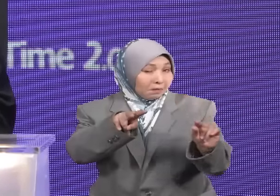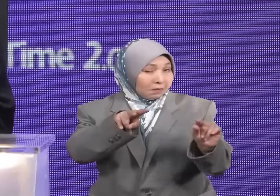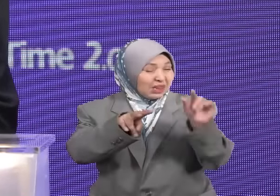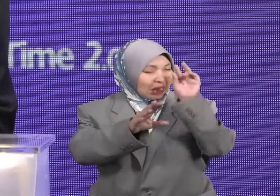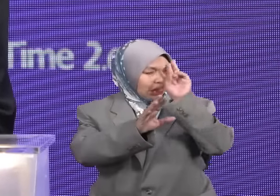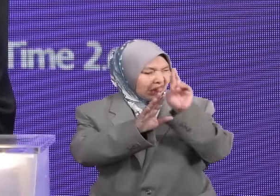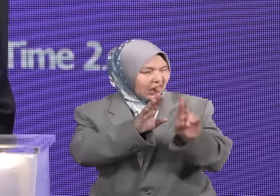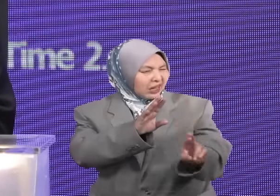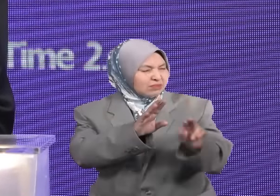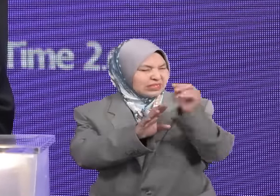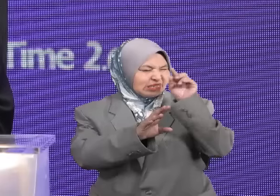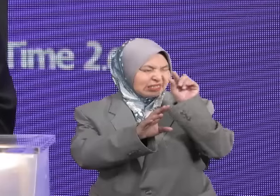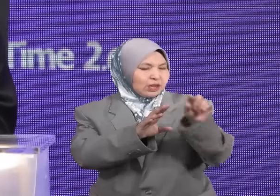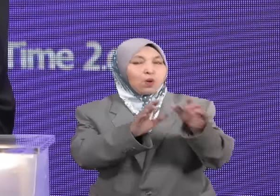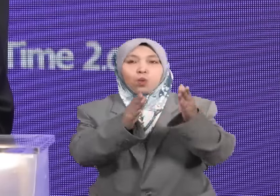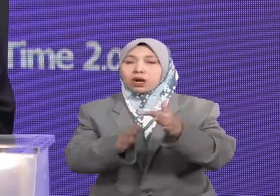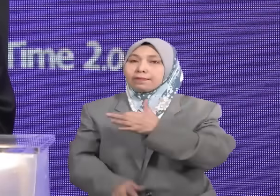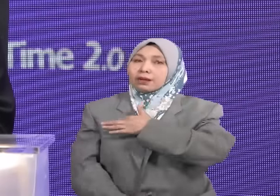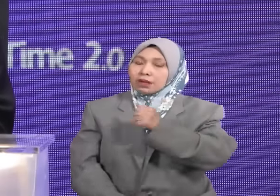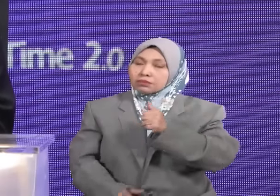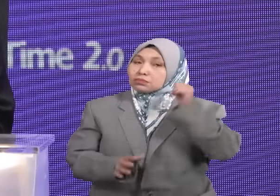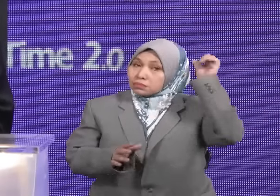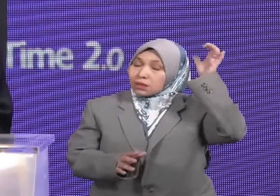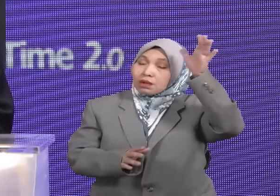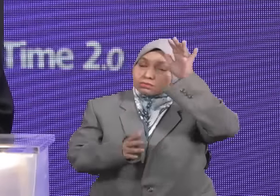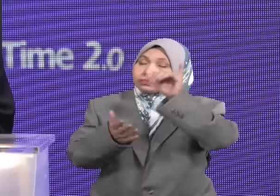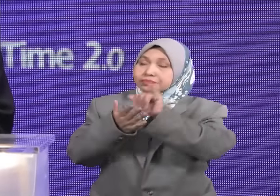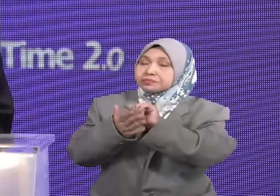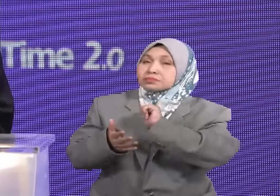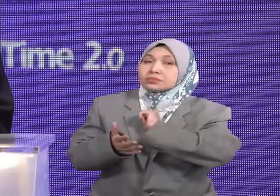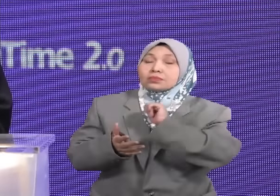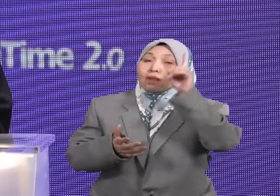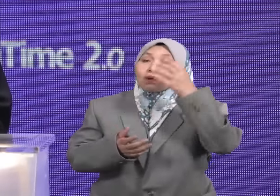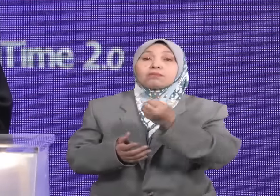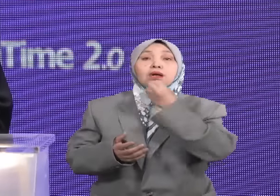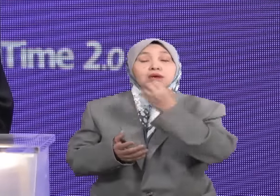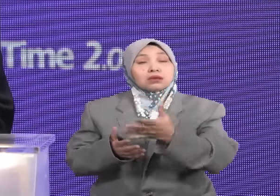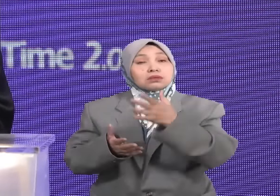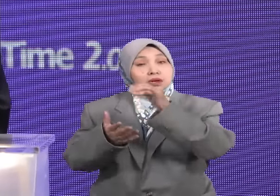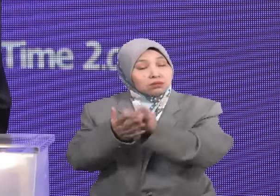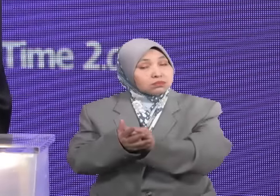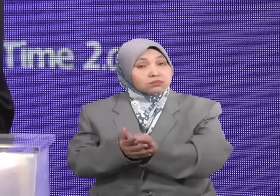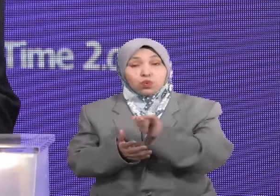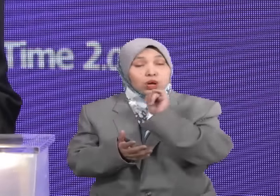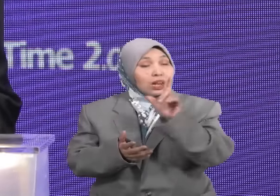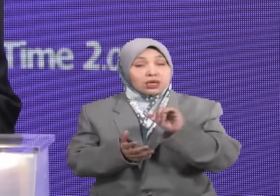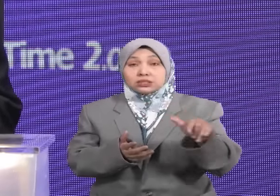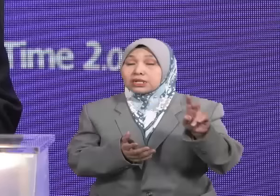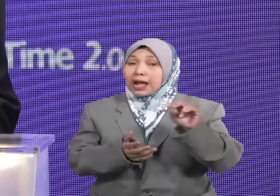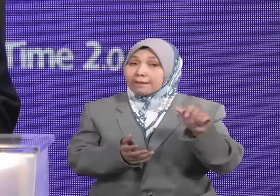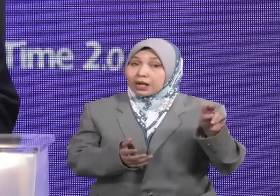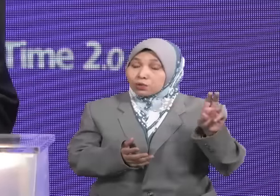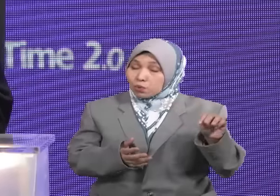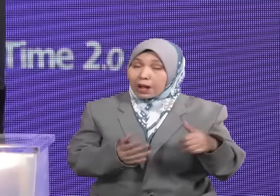kepada orang-orang yang beriman oleh orang-orang kafir itu sendiri, Allah menyatakan wallazina taqaw, bukannya wallazina amanu ustaz, ya.